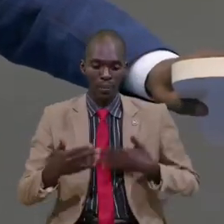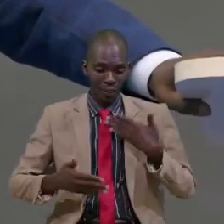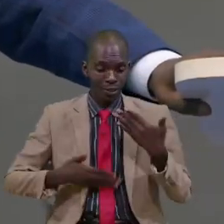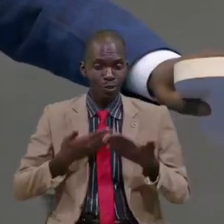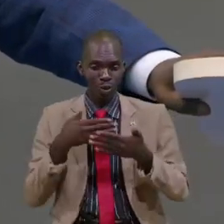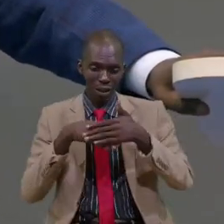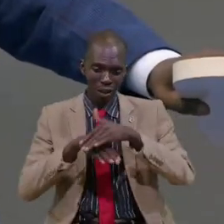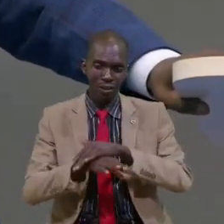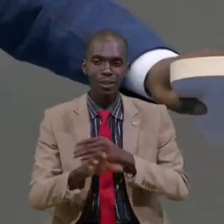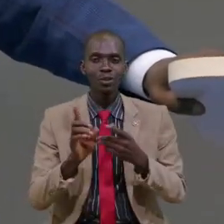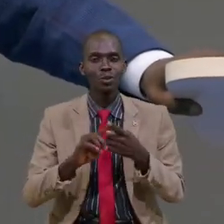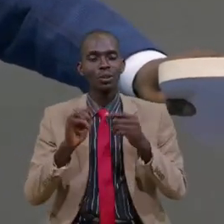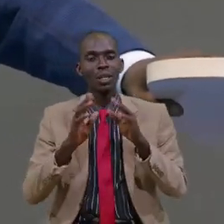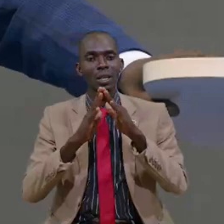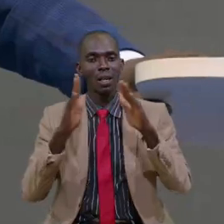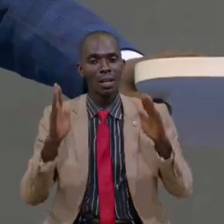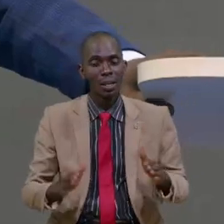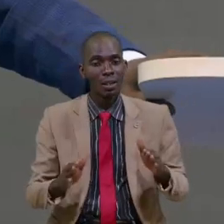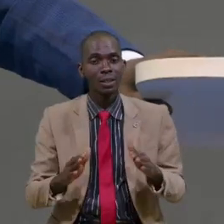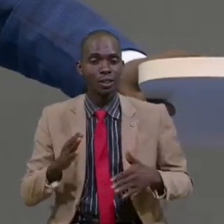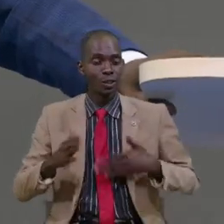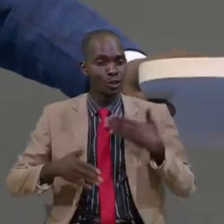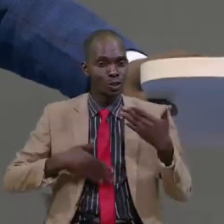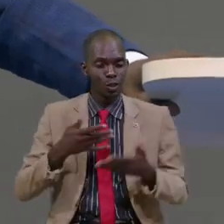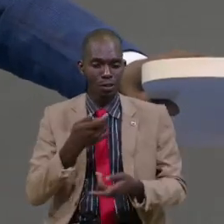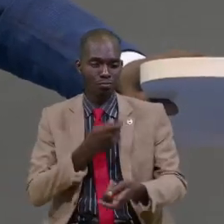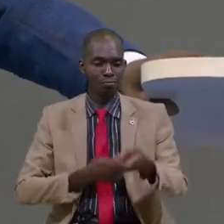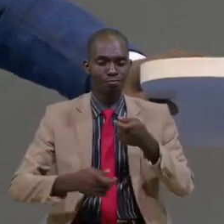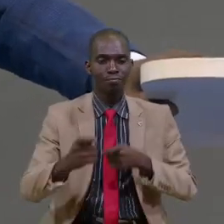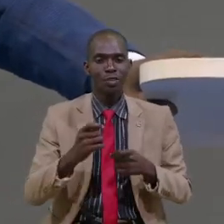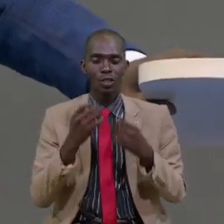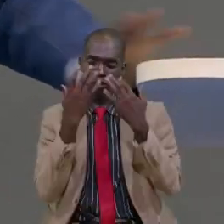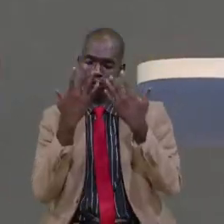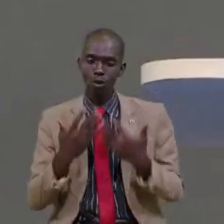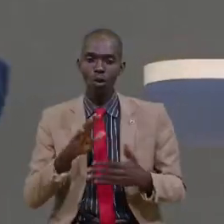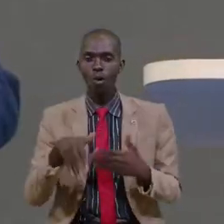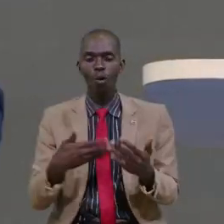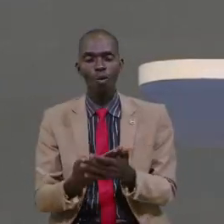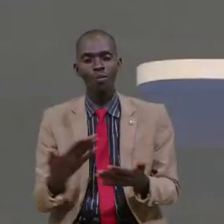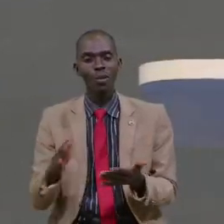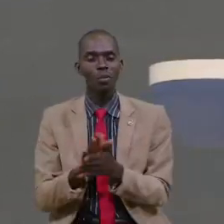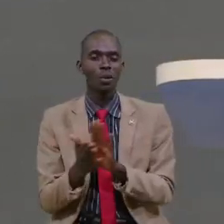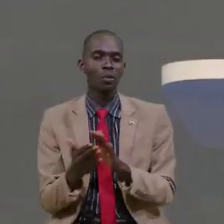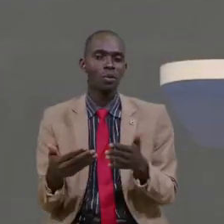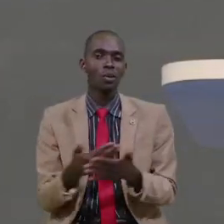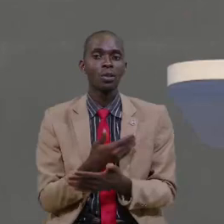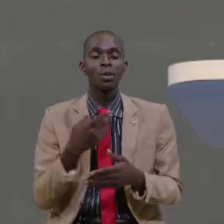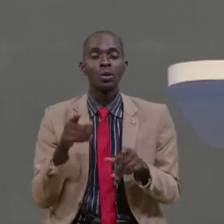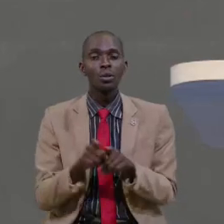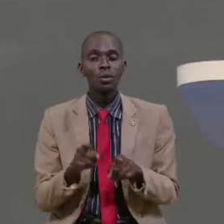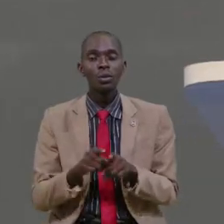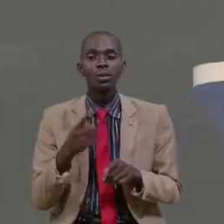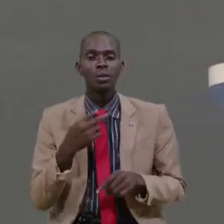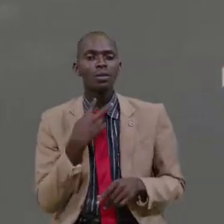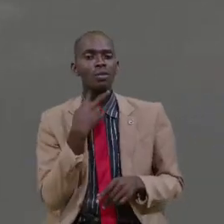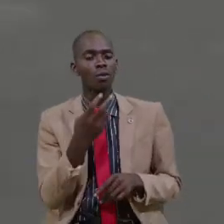La joie est entrée dans la maison. La joie a remplacé le chagrin. Tout est devenu nouveau. Même la voix